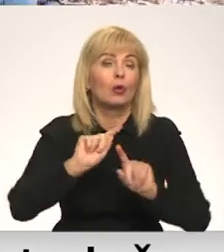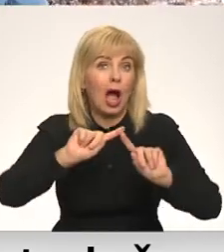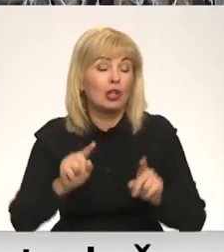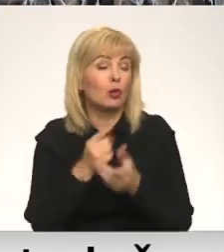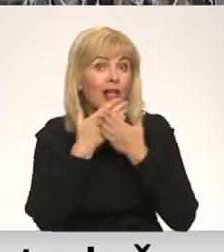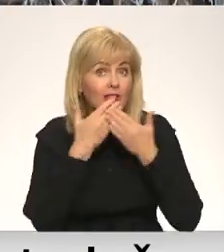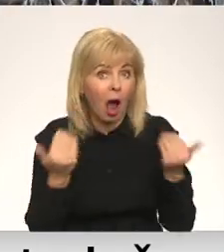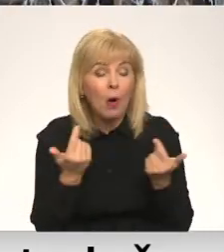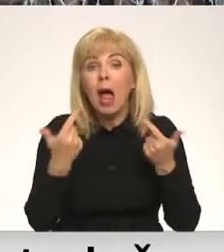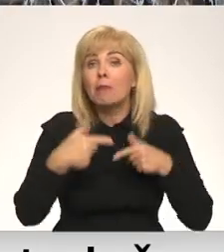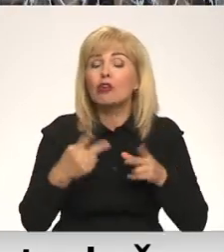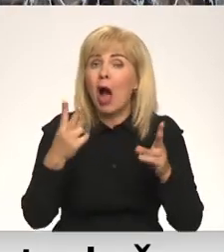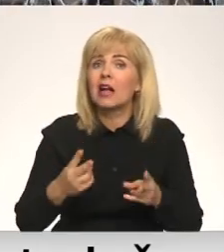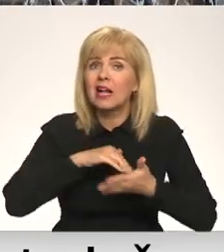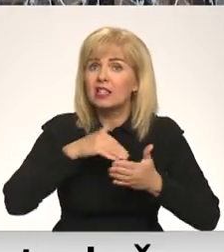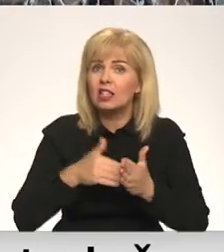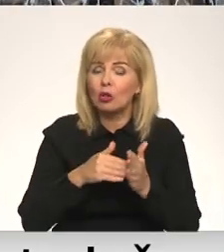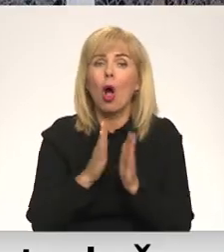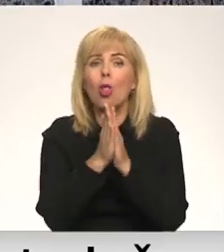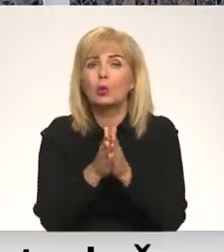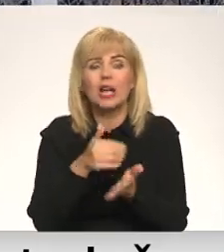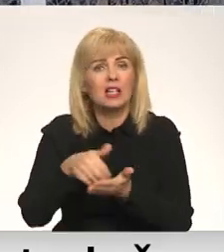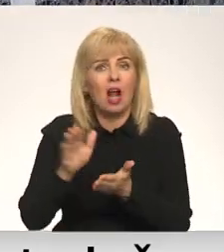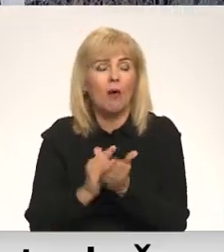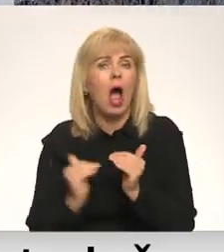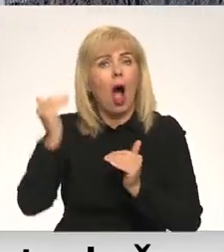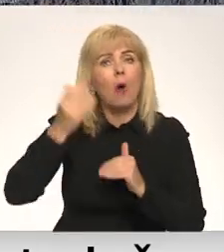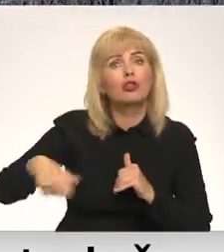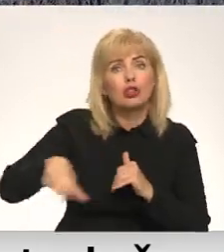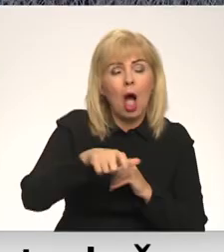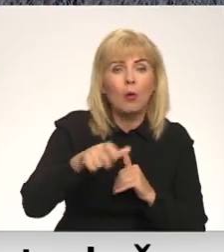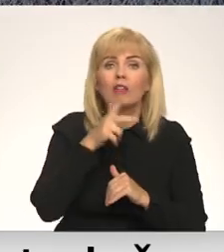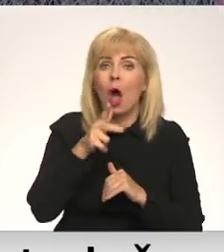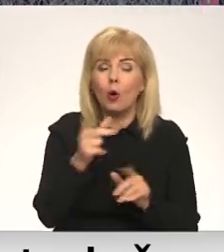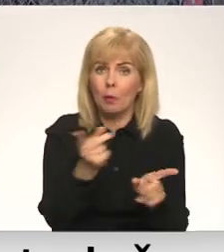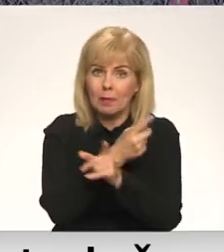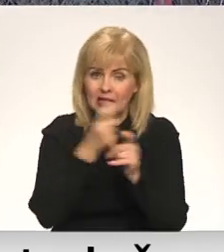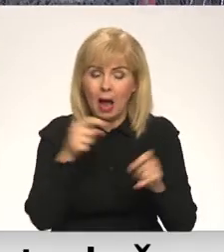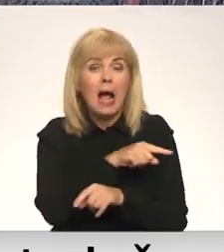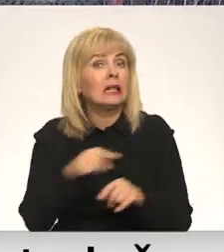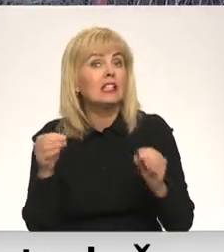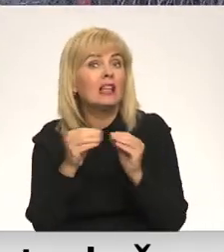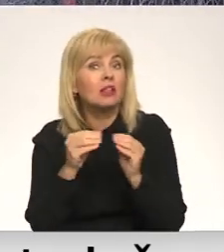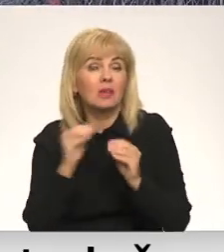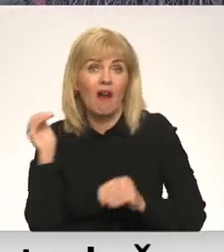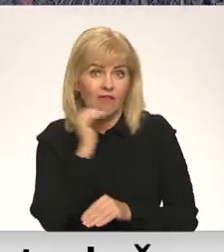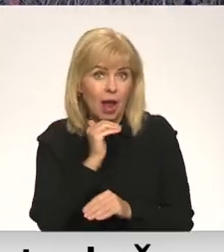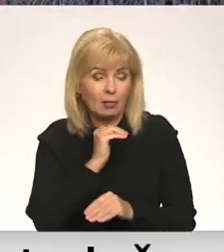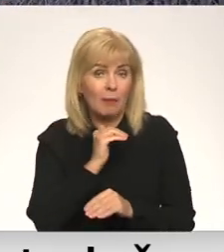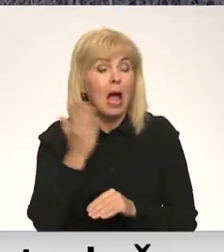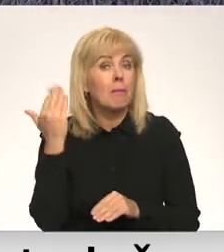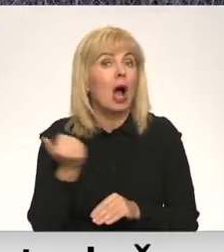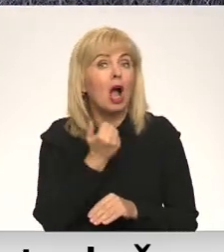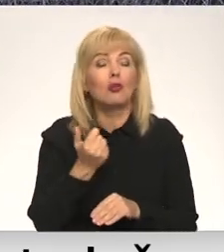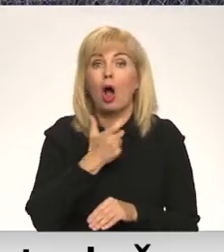nav. Pašlaik ārkārtējā situācija lūdzas. Krāslavas Augšdaugavas novadā, kā arī Daugavpilī, izsludināta līdz 10. Februārim. Kopš pagājušā